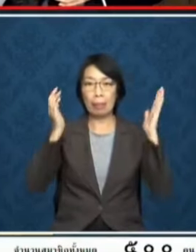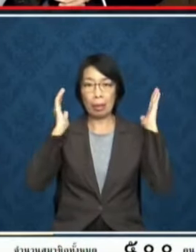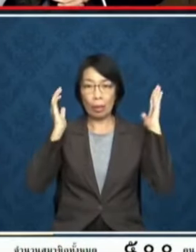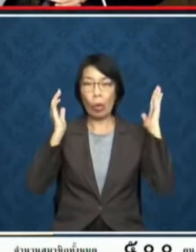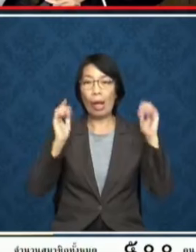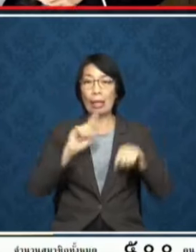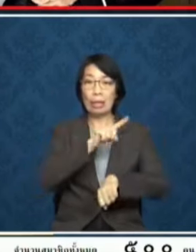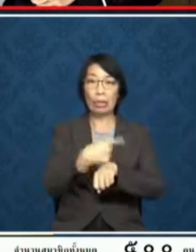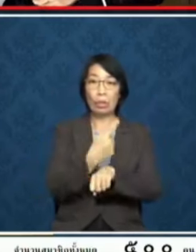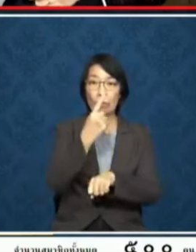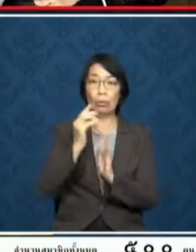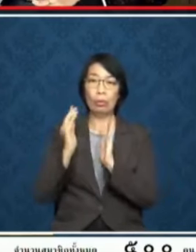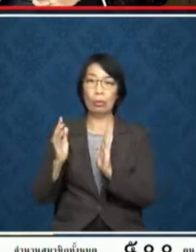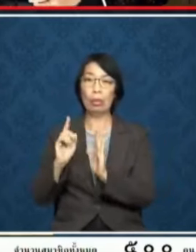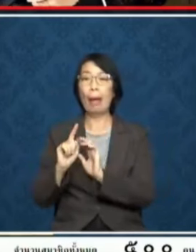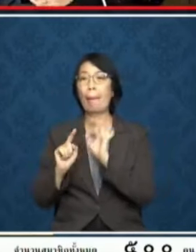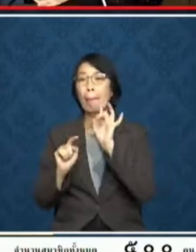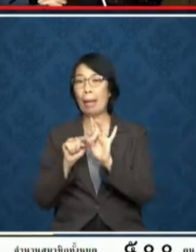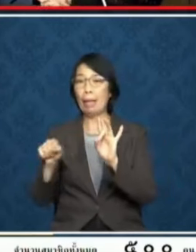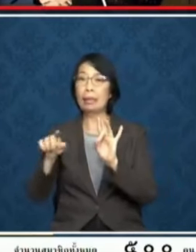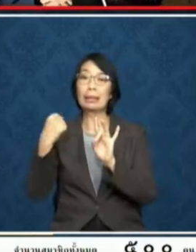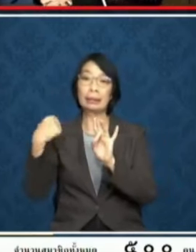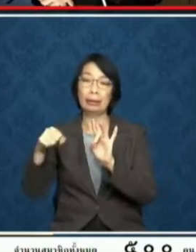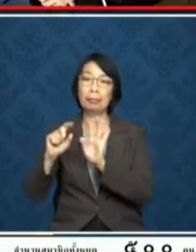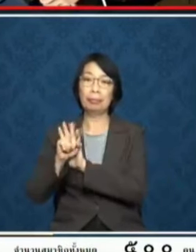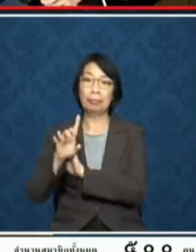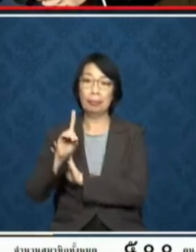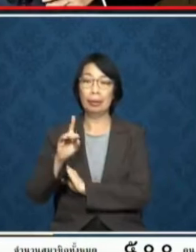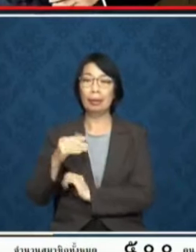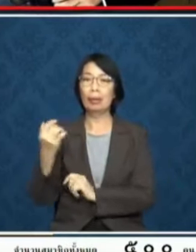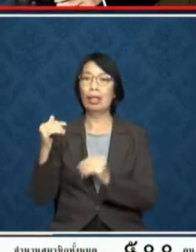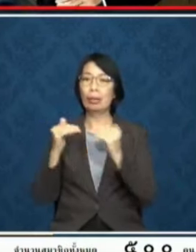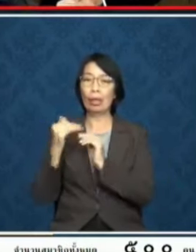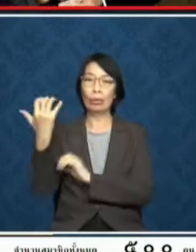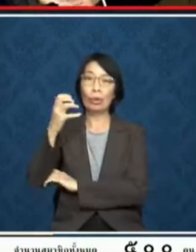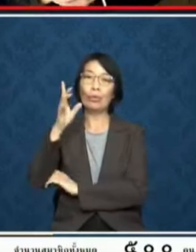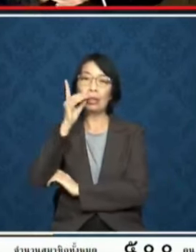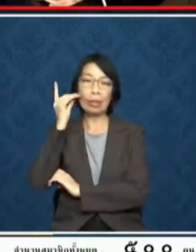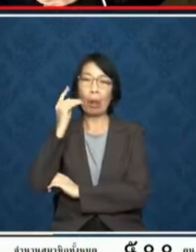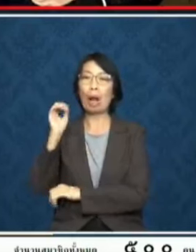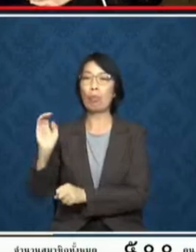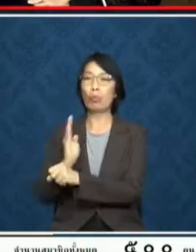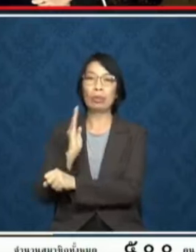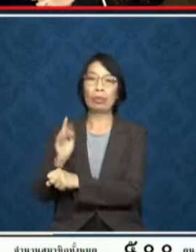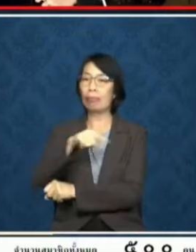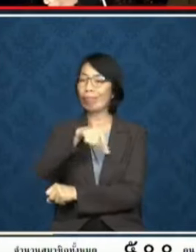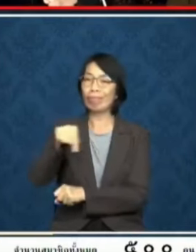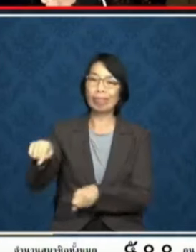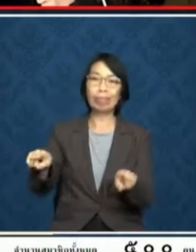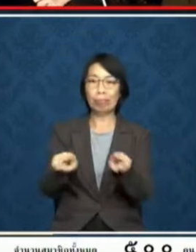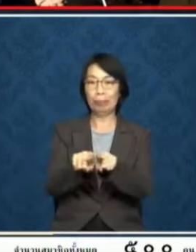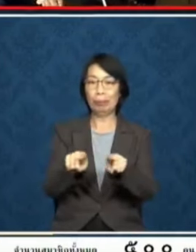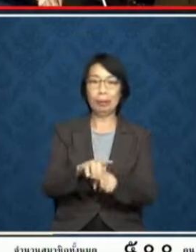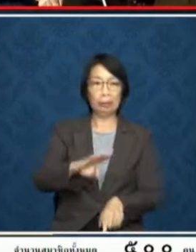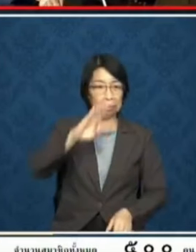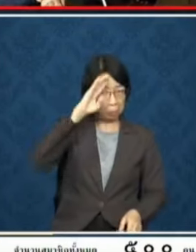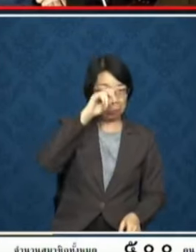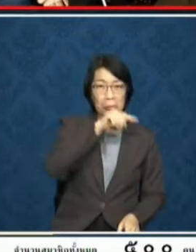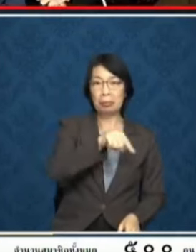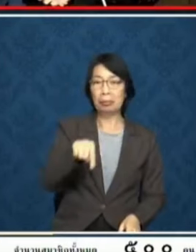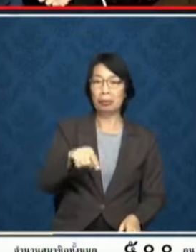เฉลี่ยชั่วโมงละ 8-10 นาทีเท่ากับทีวีดิจิตอลแบบระบบแบบธุรกิจเลยนะคะปัจจุบันกองทัพจึงกลายเ